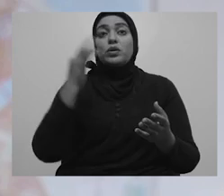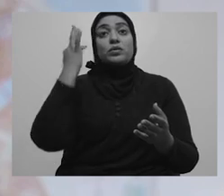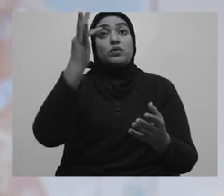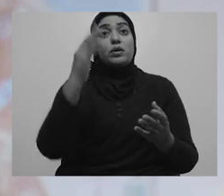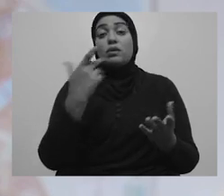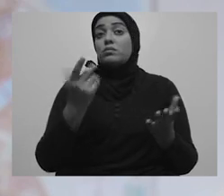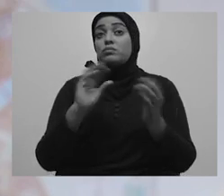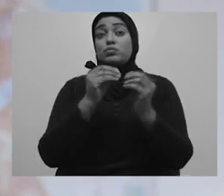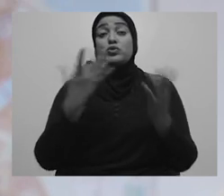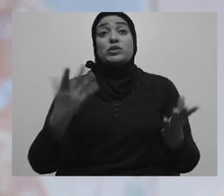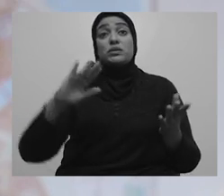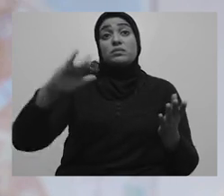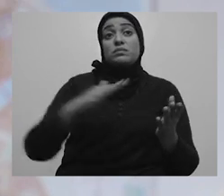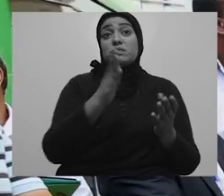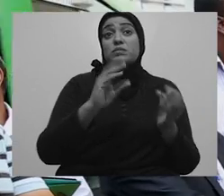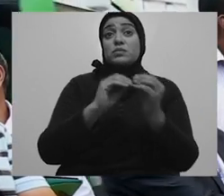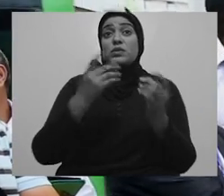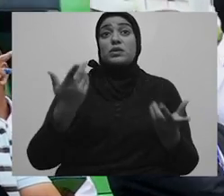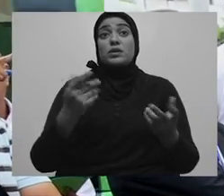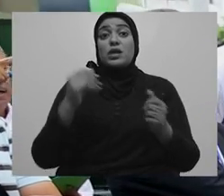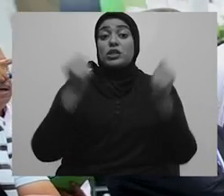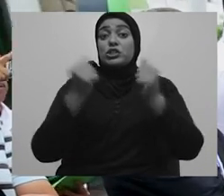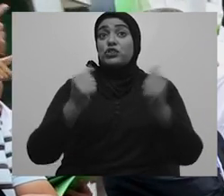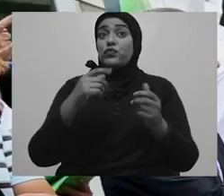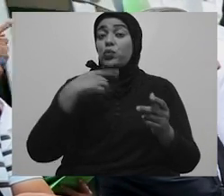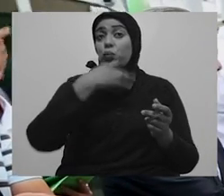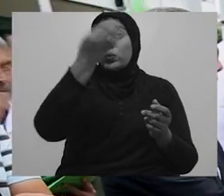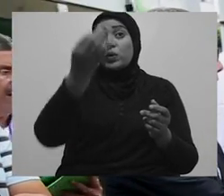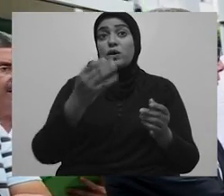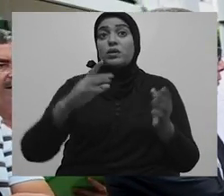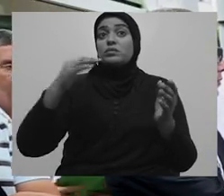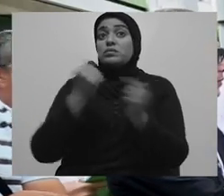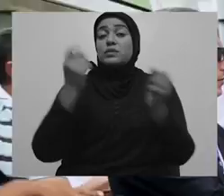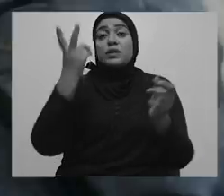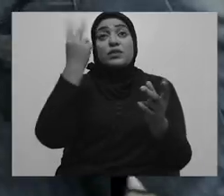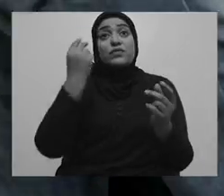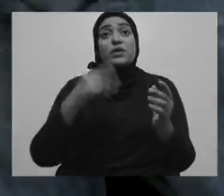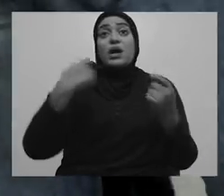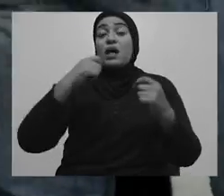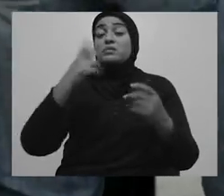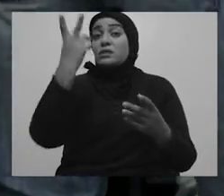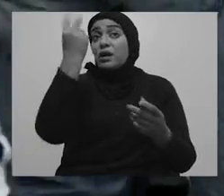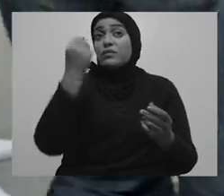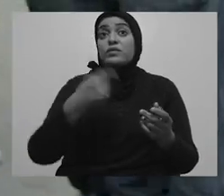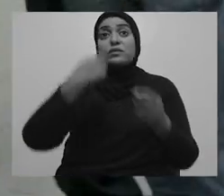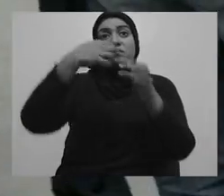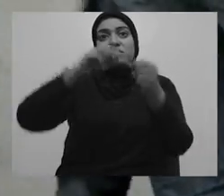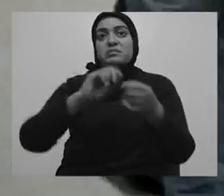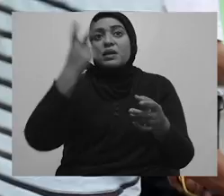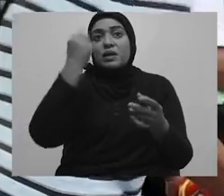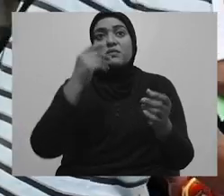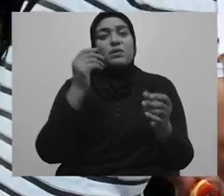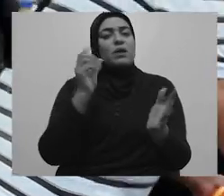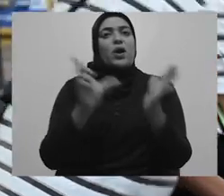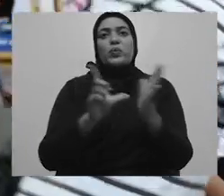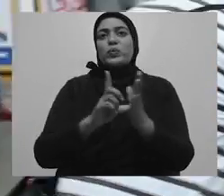من شوفور حتى للبي دي جي. تكتبت الانيسياتيف وهي معناها موجهة بالأساس لشركة النقل.